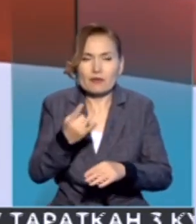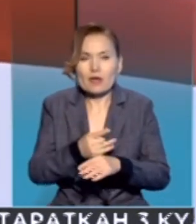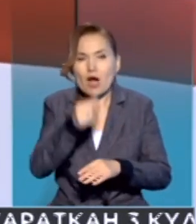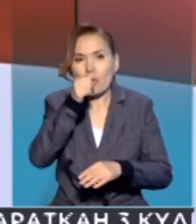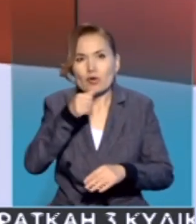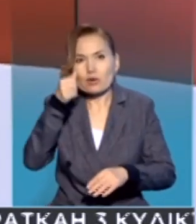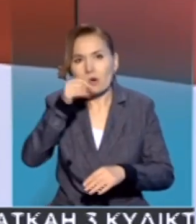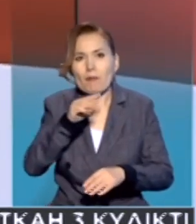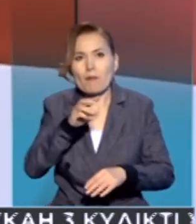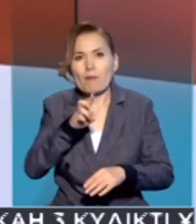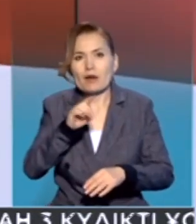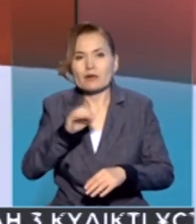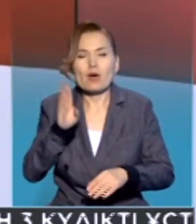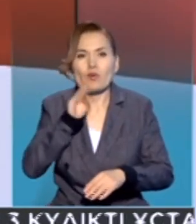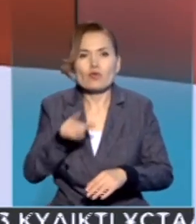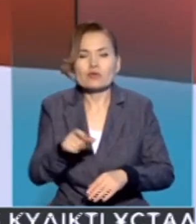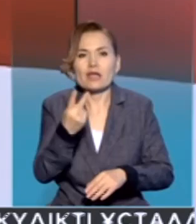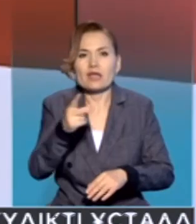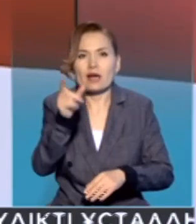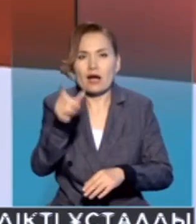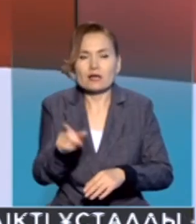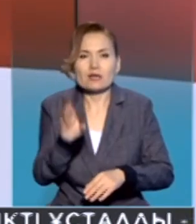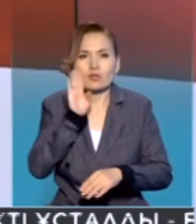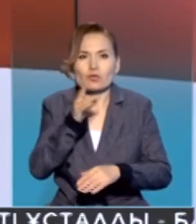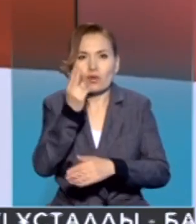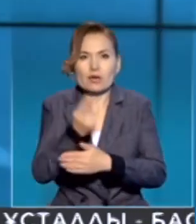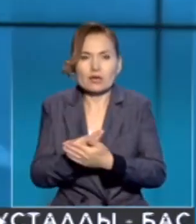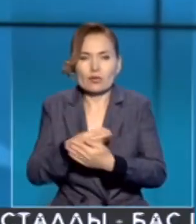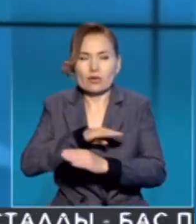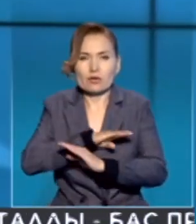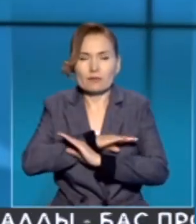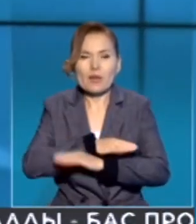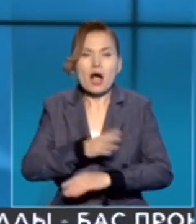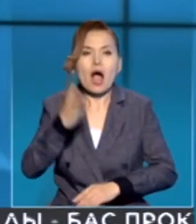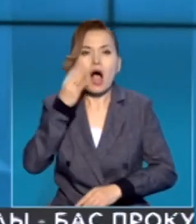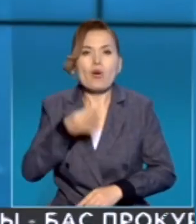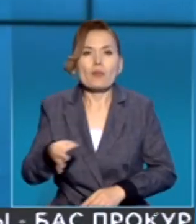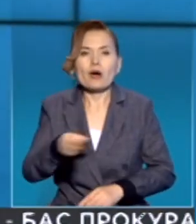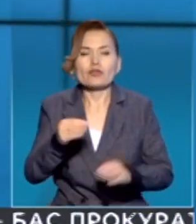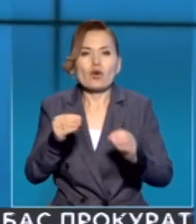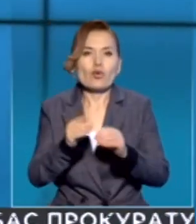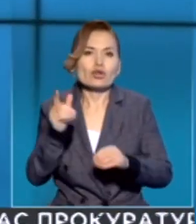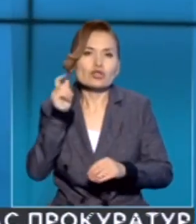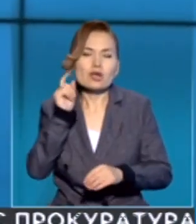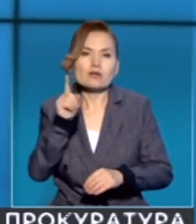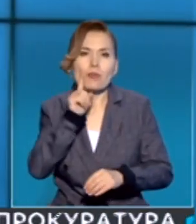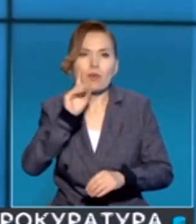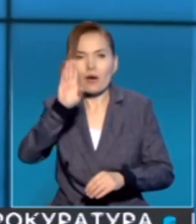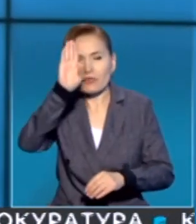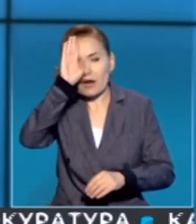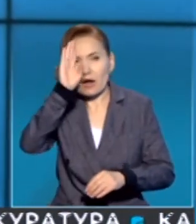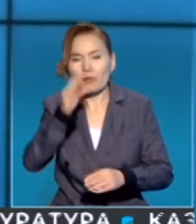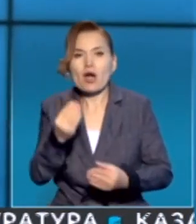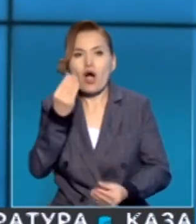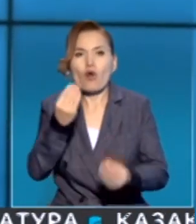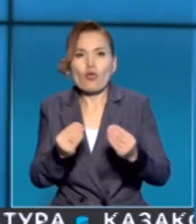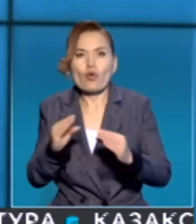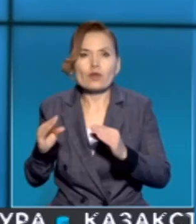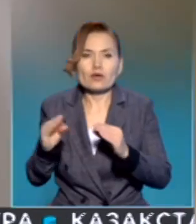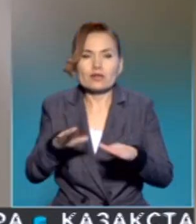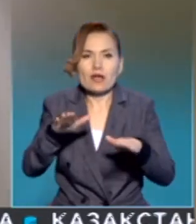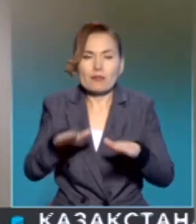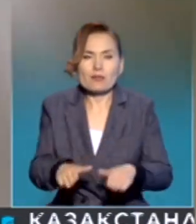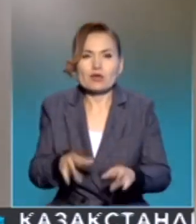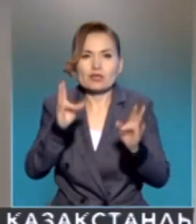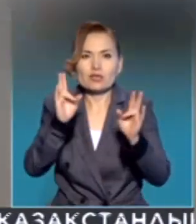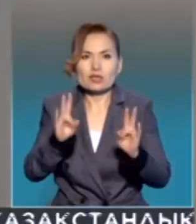Бадам өзені бойында 2 адам суға кетіп көз жұмған. Алматы облысында 10 жастағы бала картинг алаңында қаза тапты. Оқыс оқиға